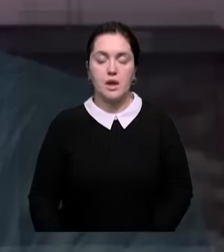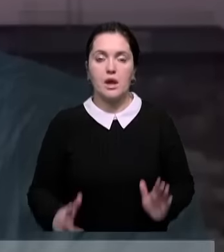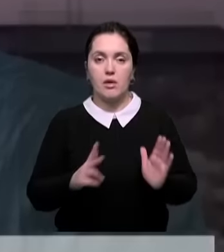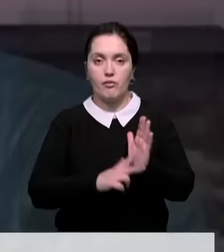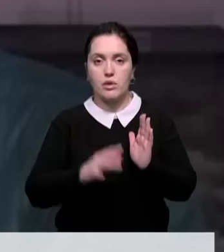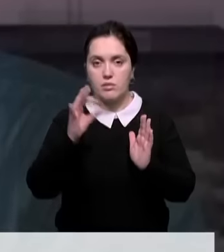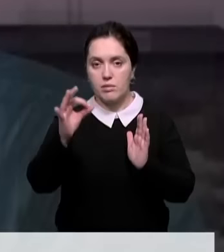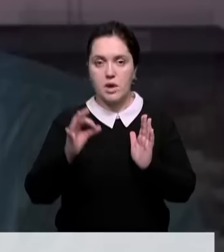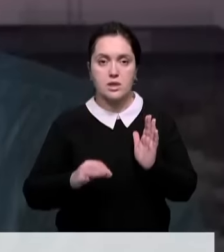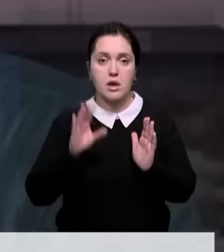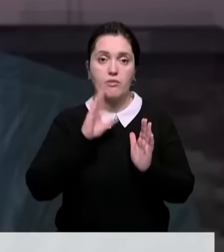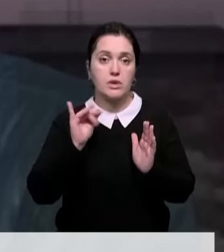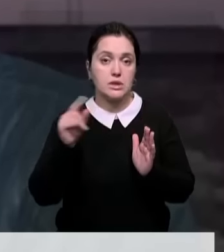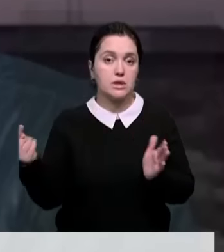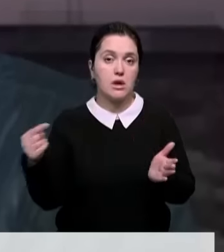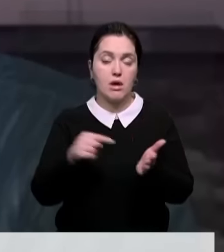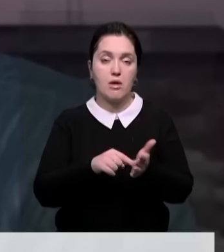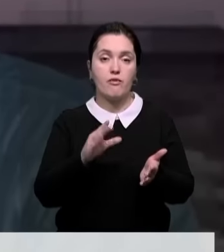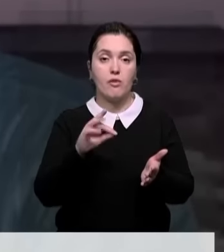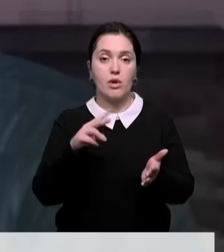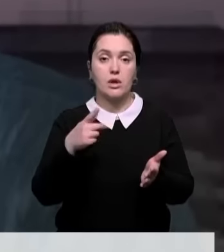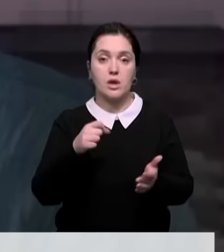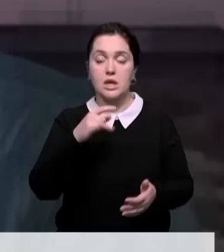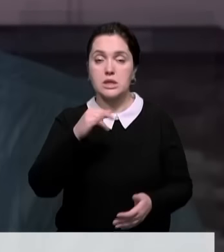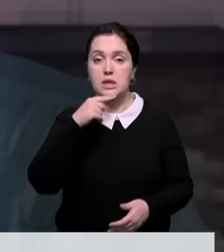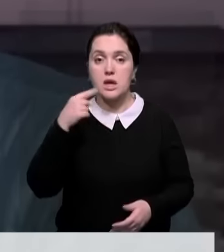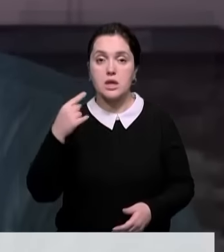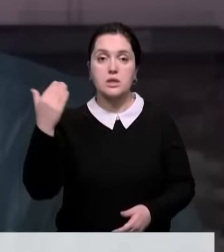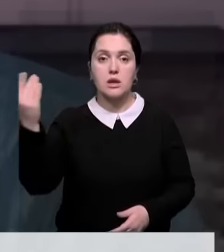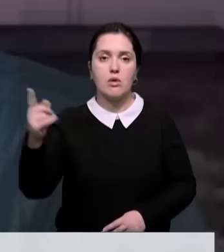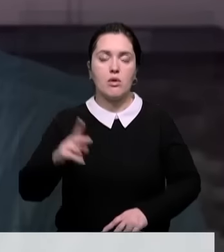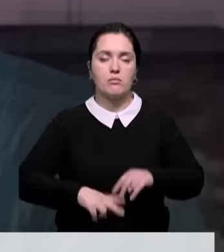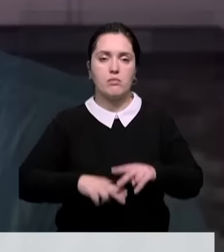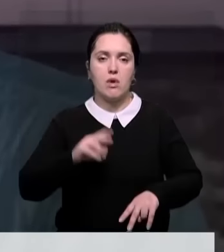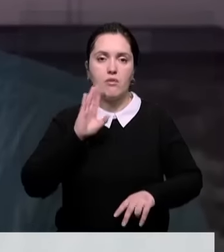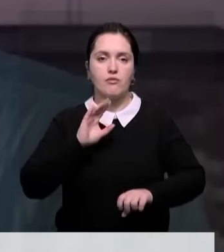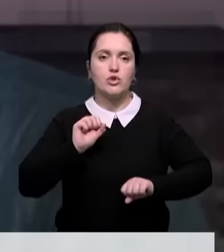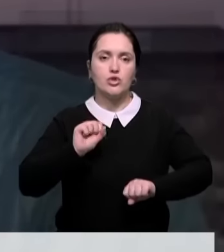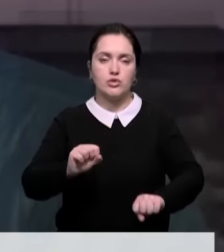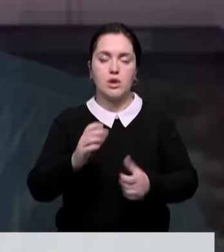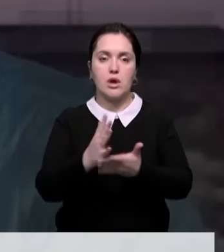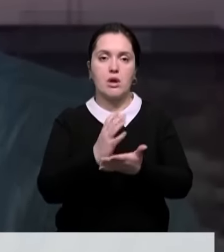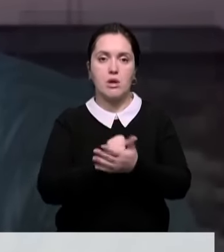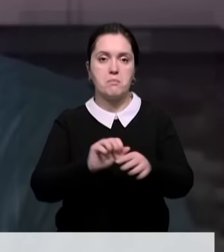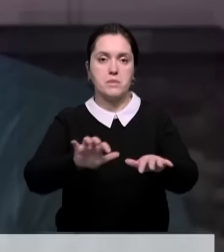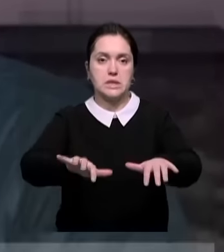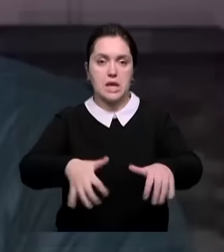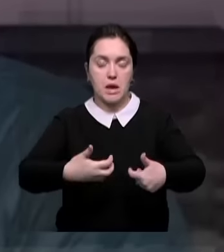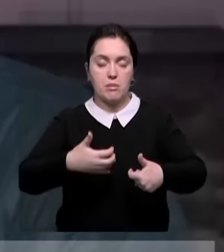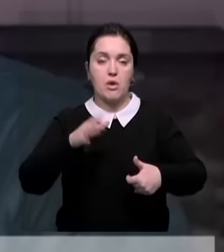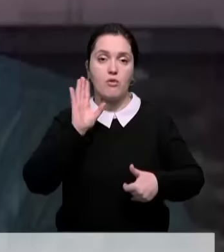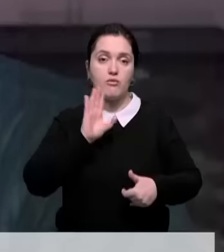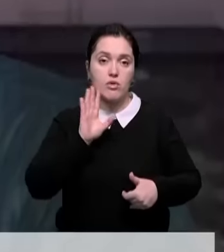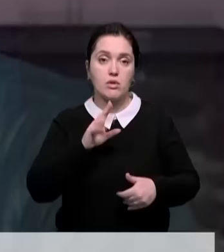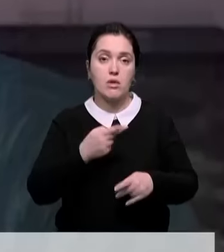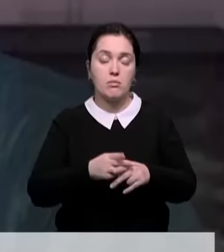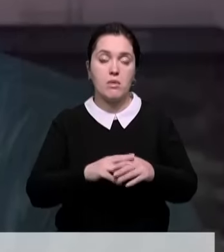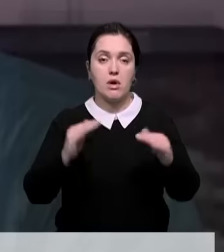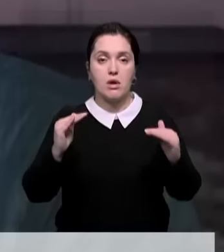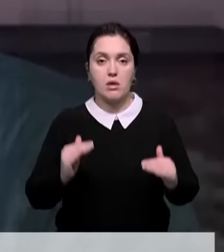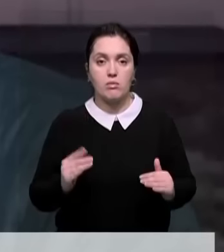80% воды поступает из Волги. Со стороны России по реке построено множество гидросооружений и водохранилищ, забирающих воду. Поэтому вопрос обмеления